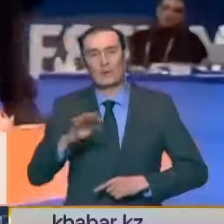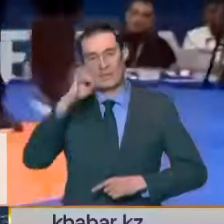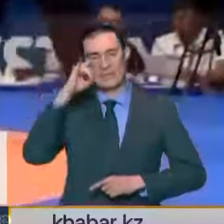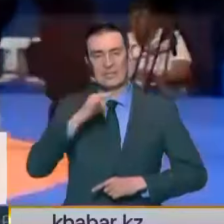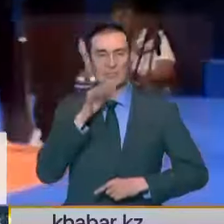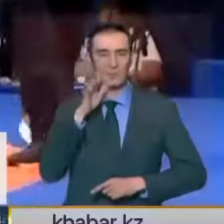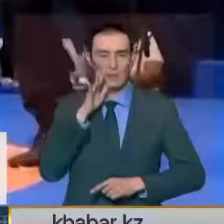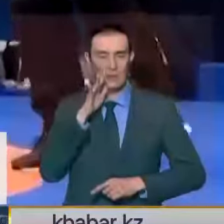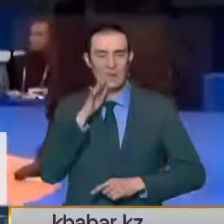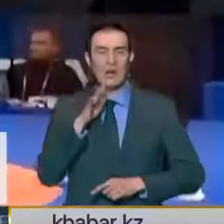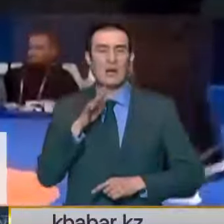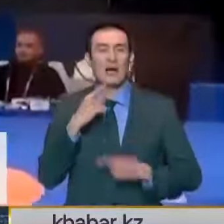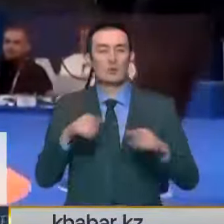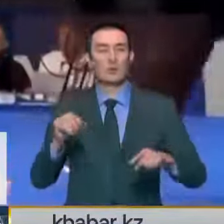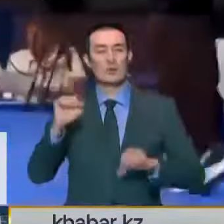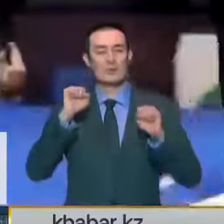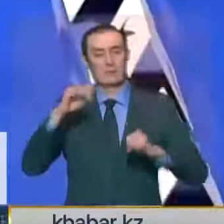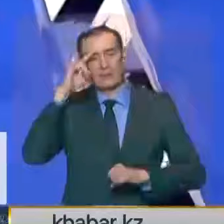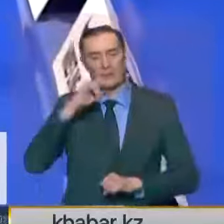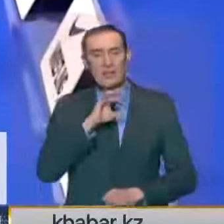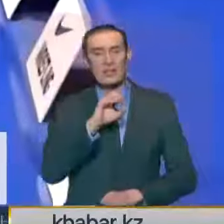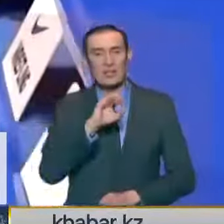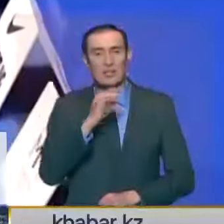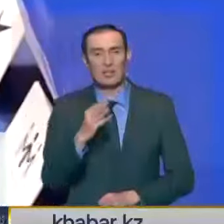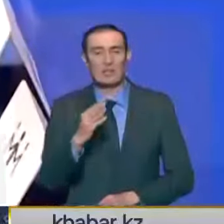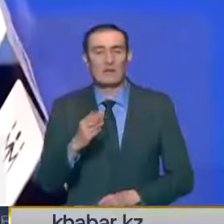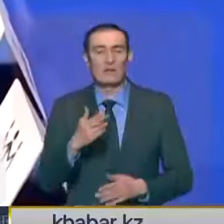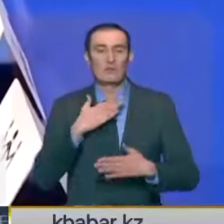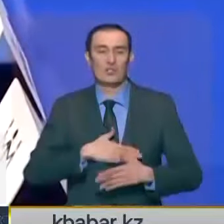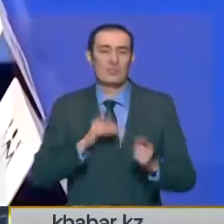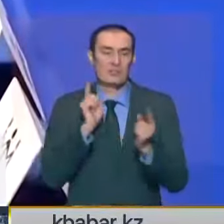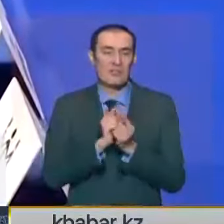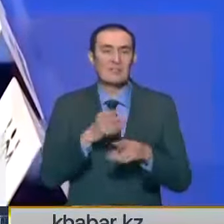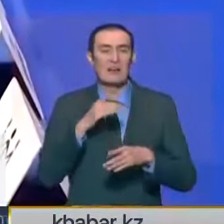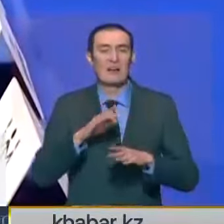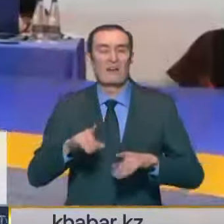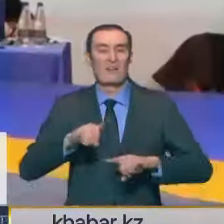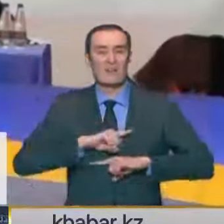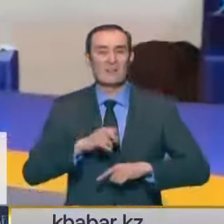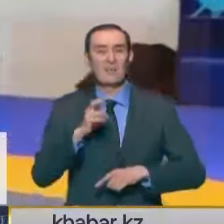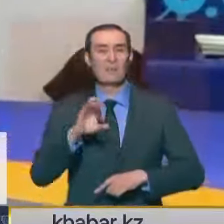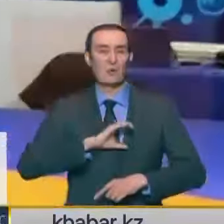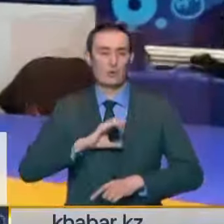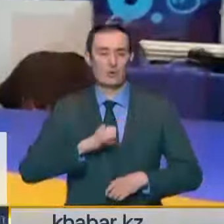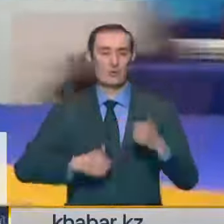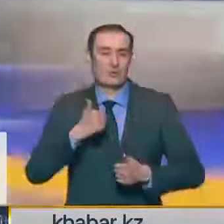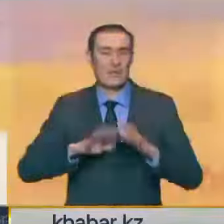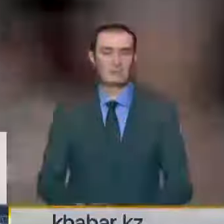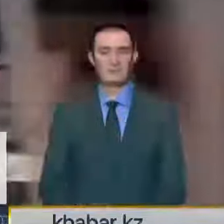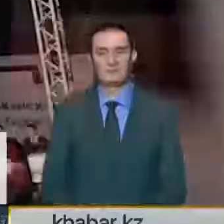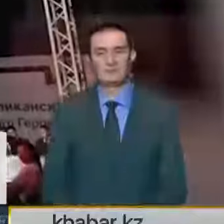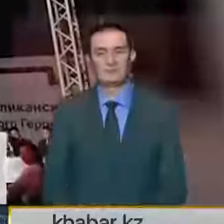казахстанскому времени а другой казахстанский борец Даулет ерге выступит в утешительный схватке за выход на поединок за бронзу чемпионата